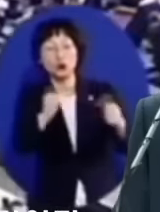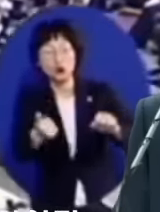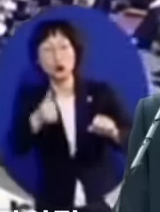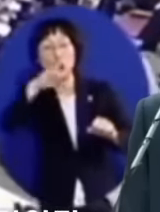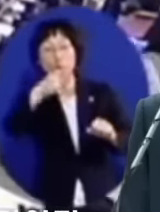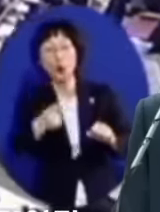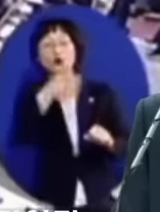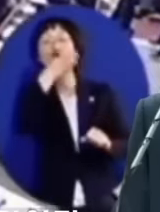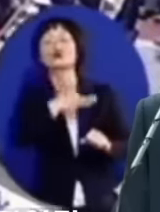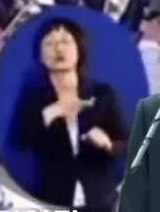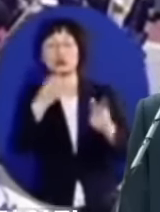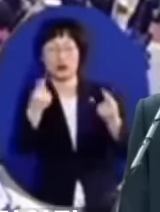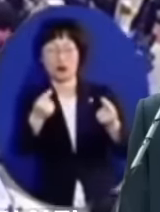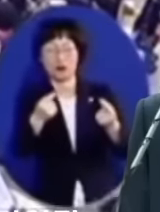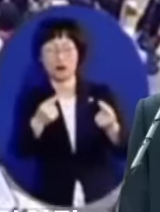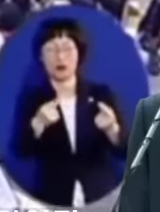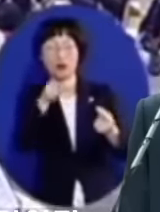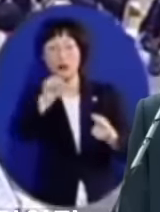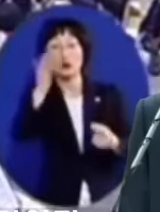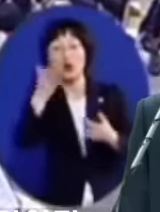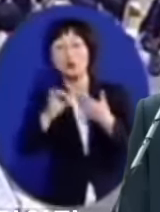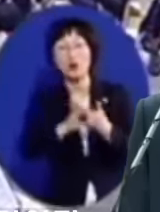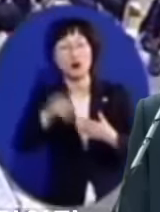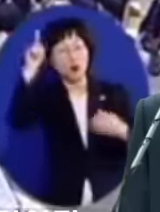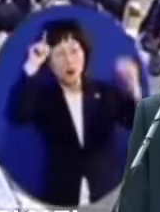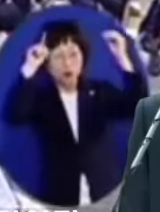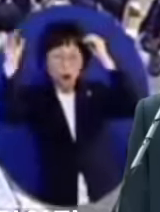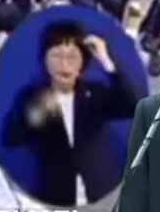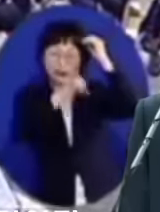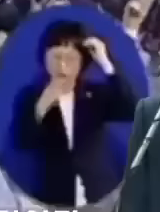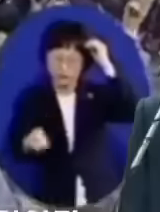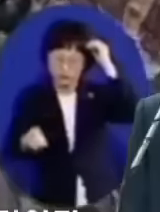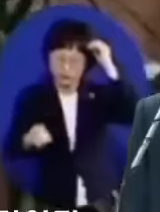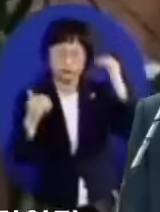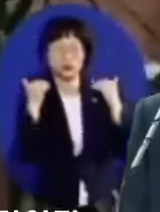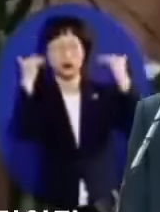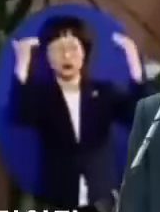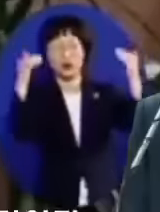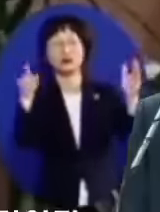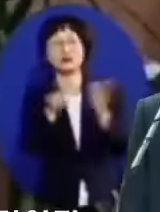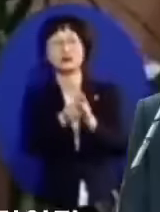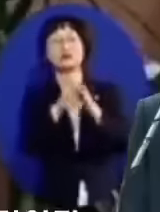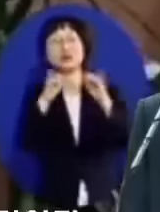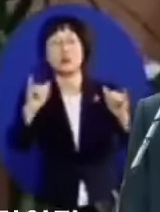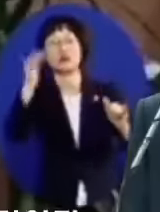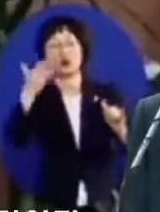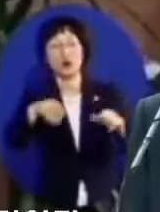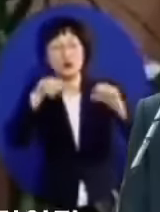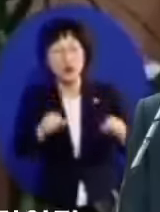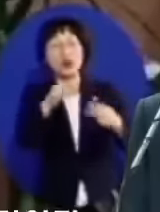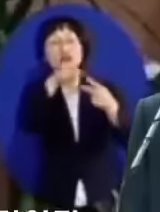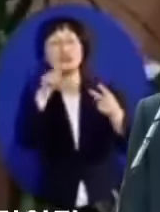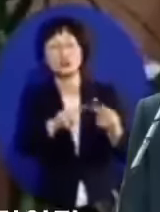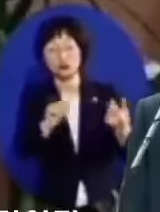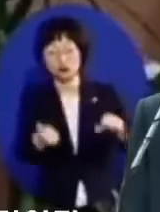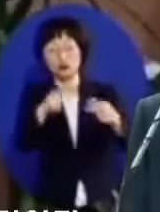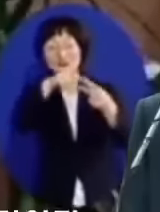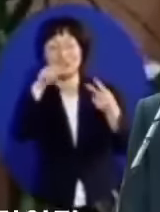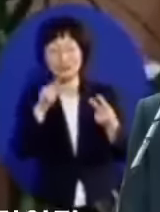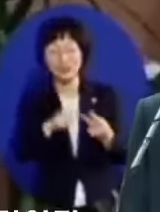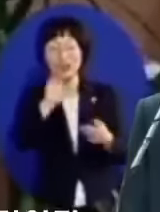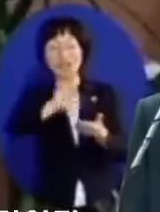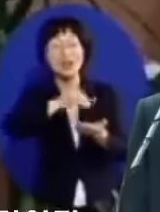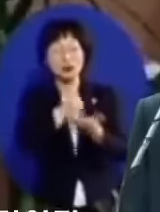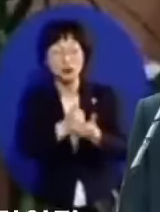유익이라. 이렇게 되면은 100% 성장한 사람이 되는 것입니다. 살든지 죽든지 내가 예수